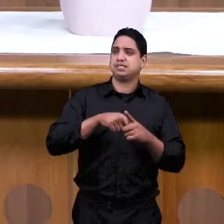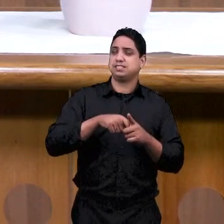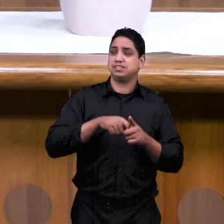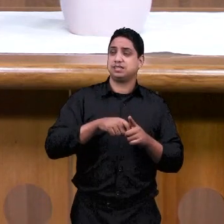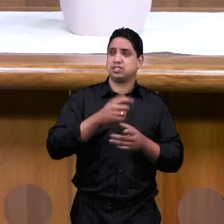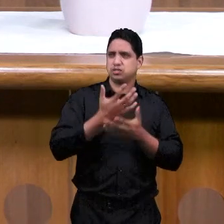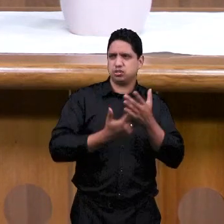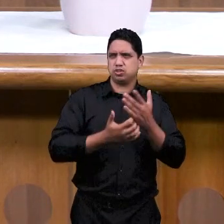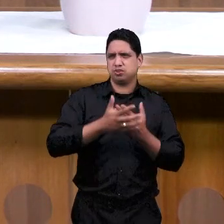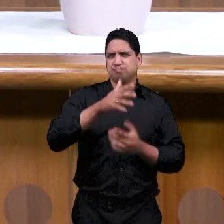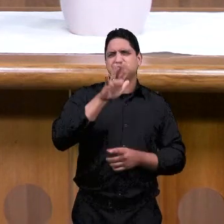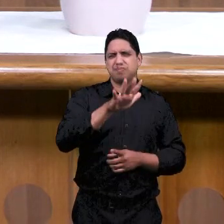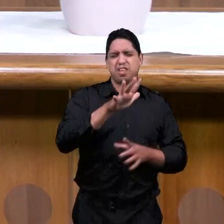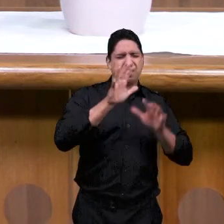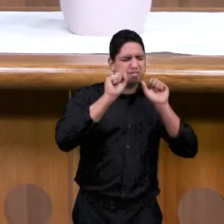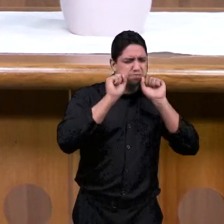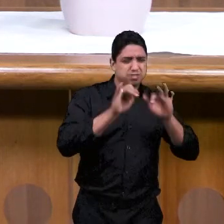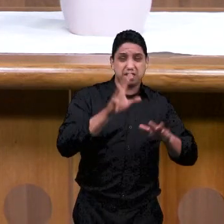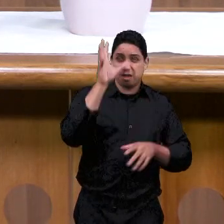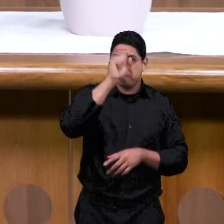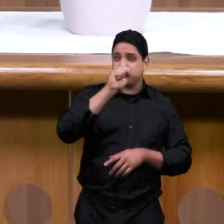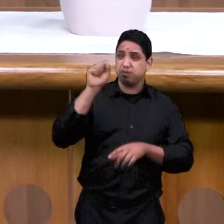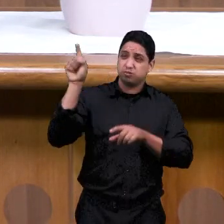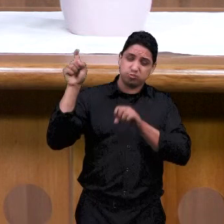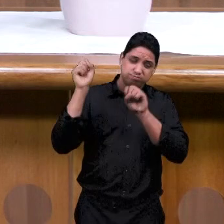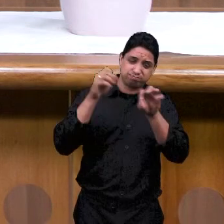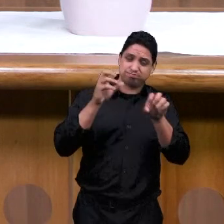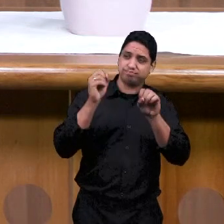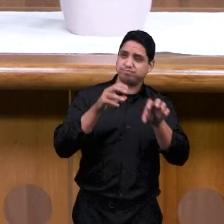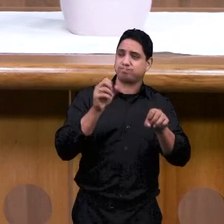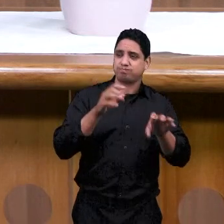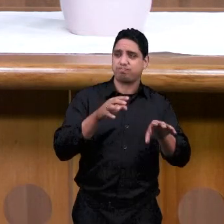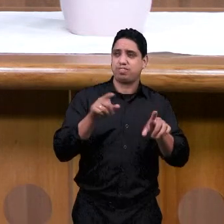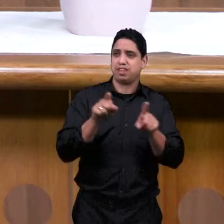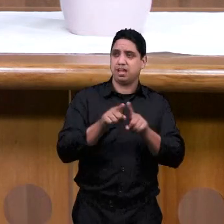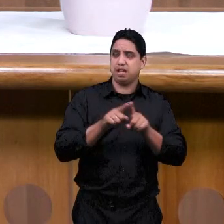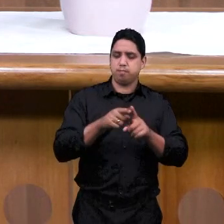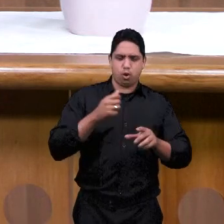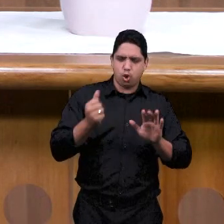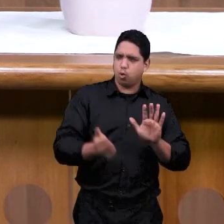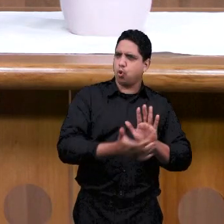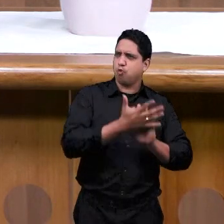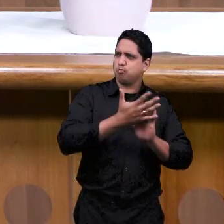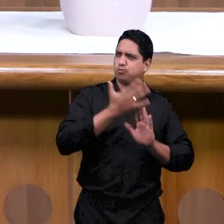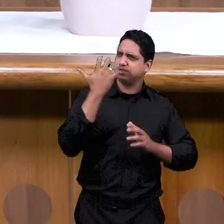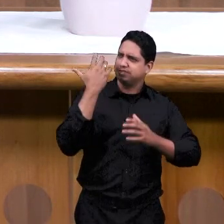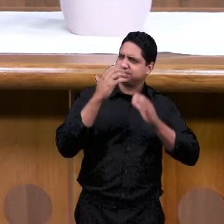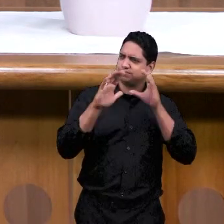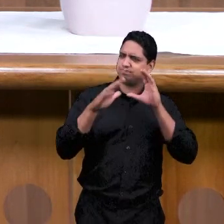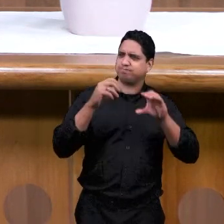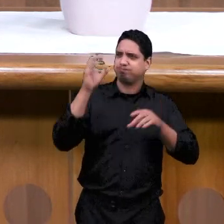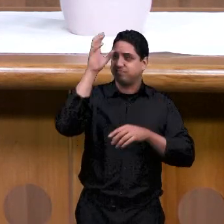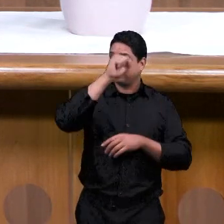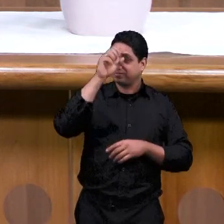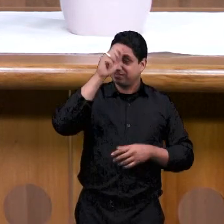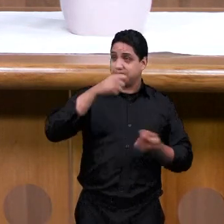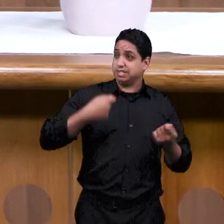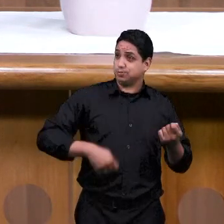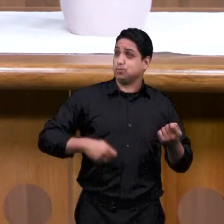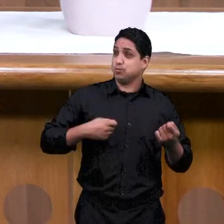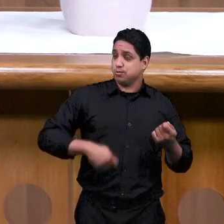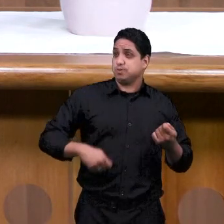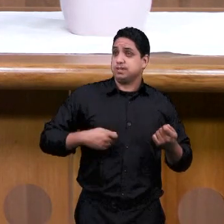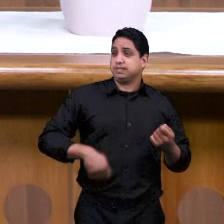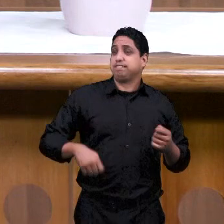qu'ils puissent apprendre de toi. Bénis aussi, Seigneur, dans la participation des louanges, l'apprentissage des instruments.